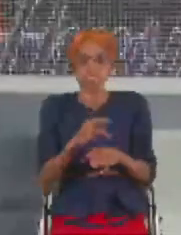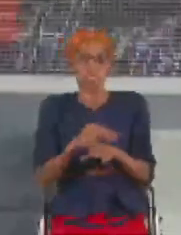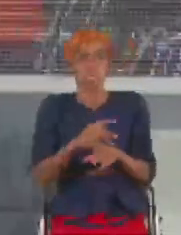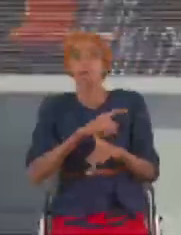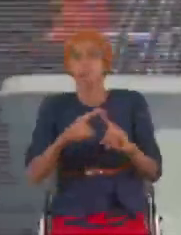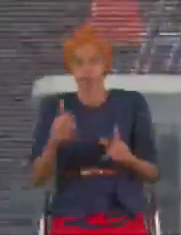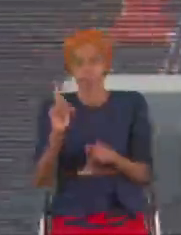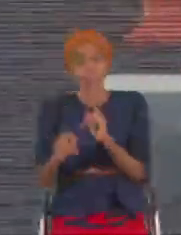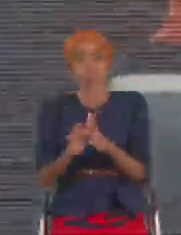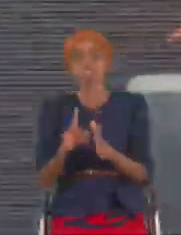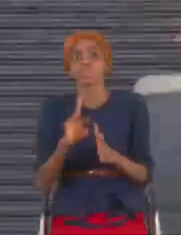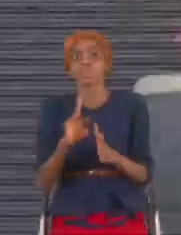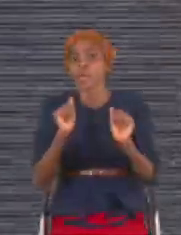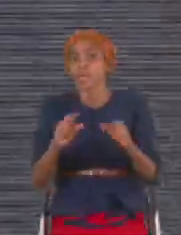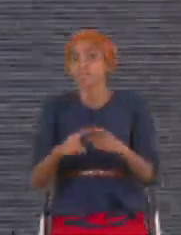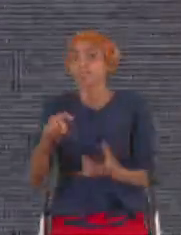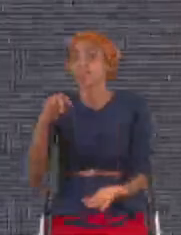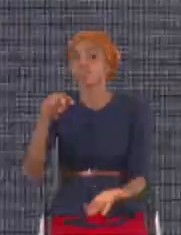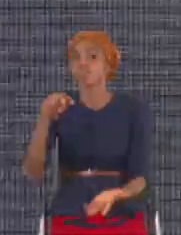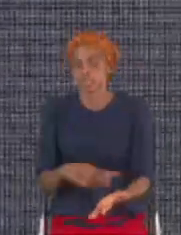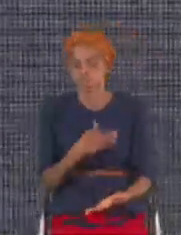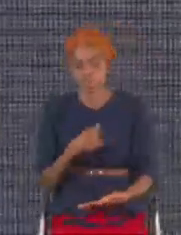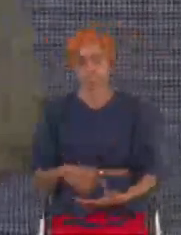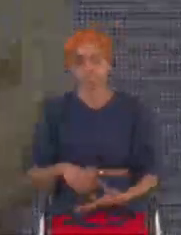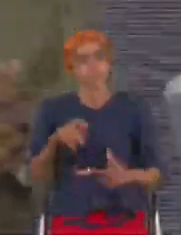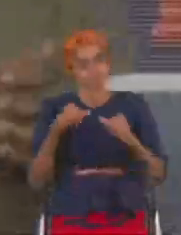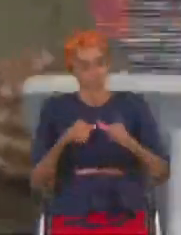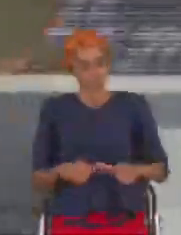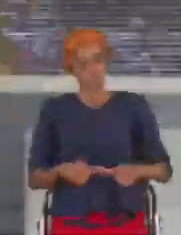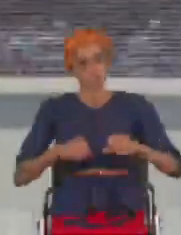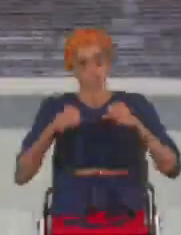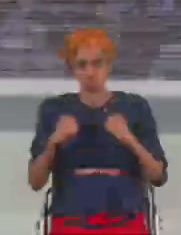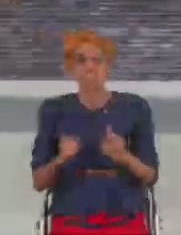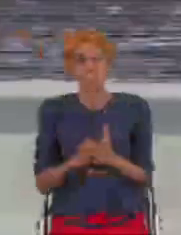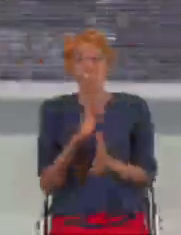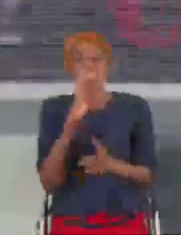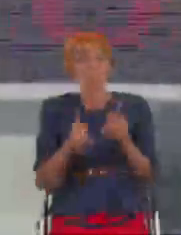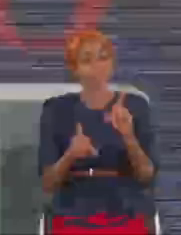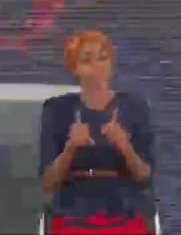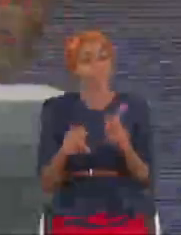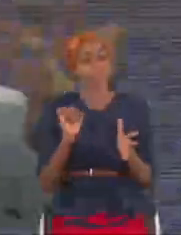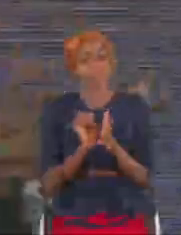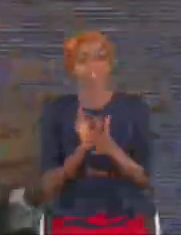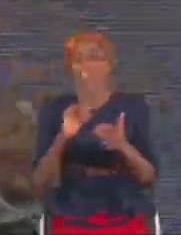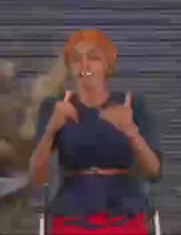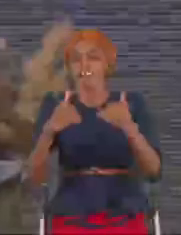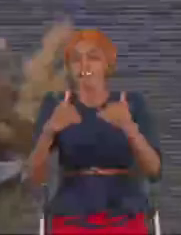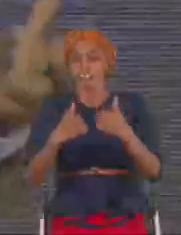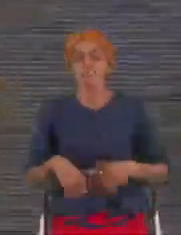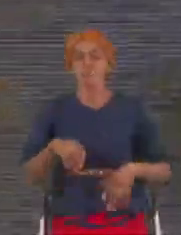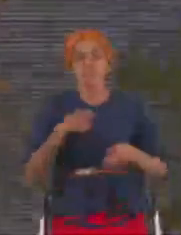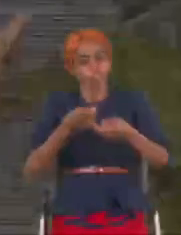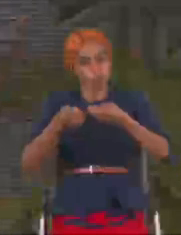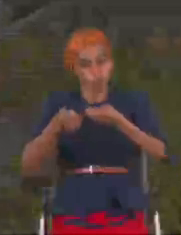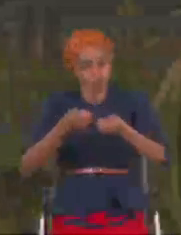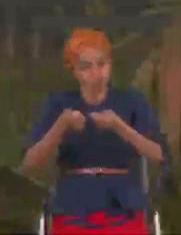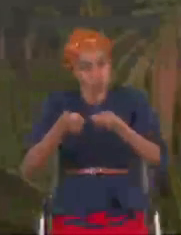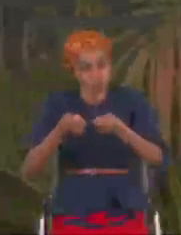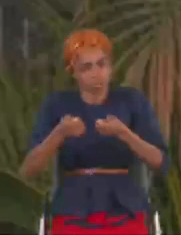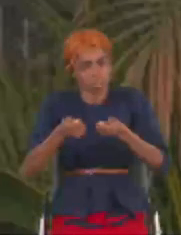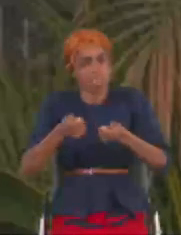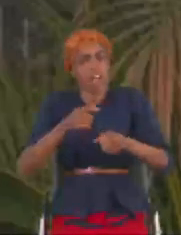qu'ils sont capables de tenir et ils restent fermes sont ceux là qui ont la discipline d'un